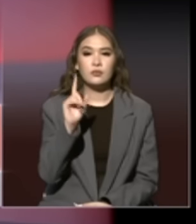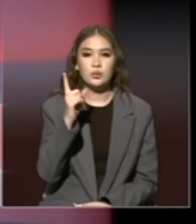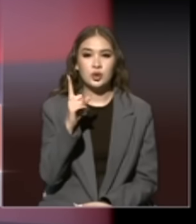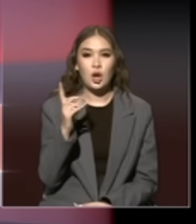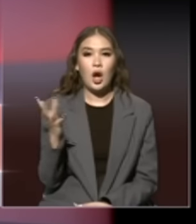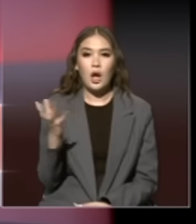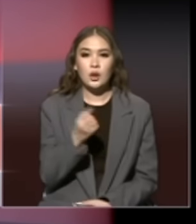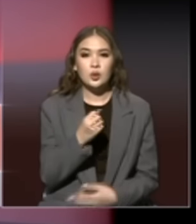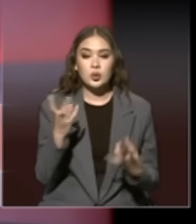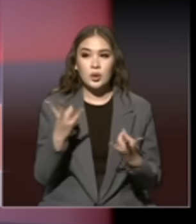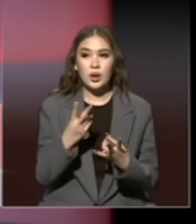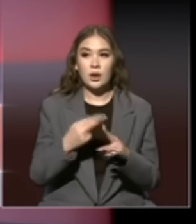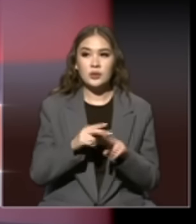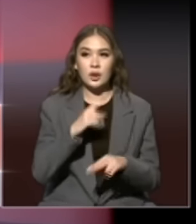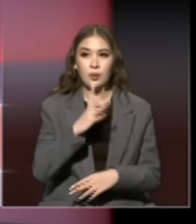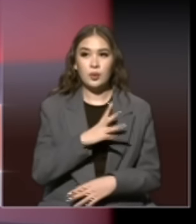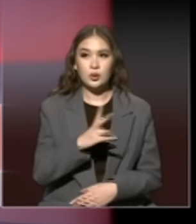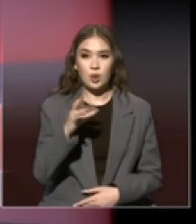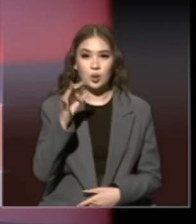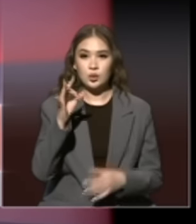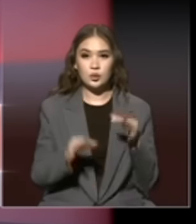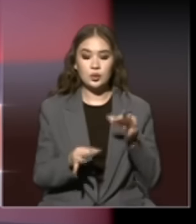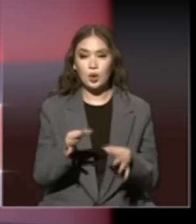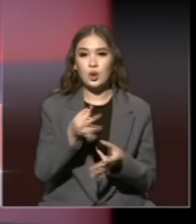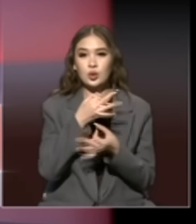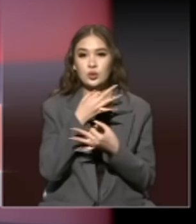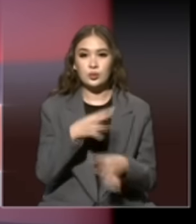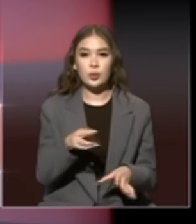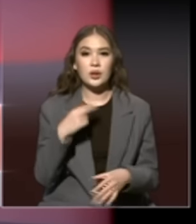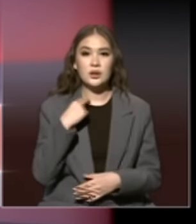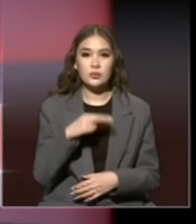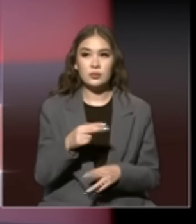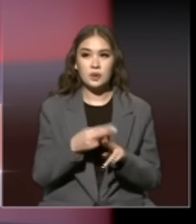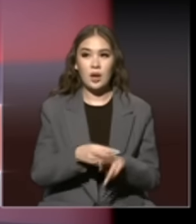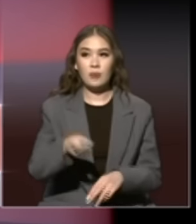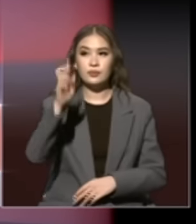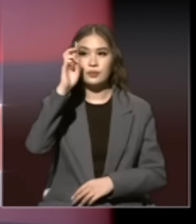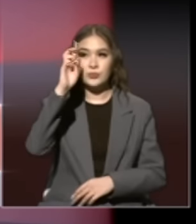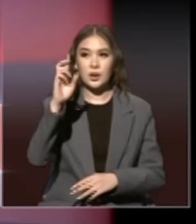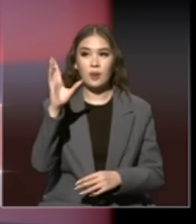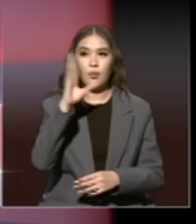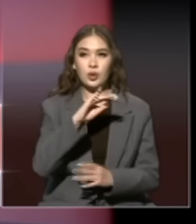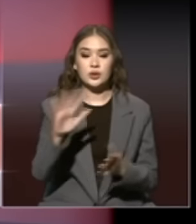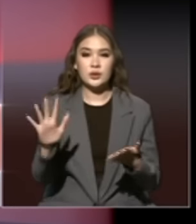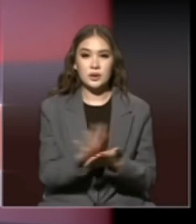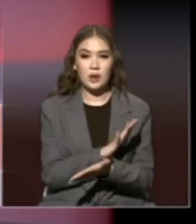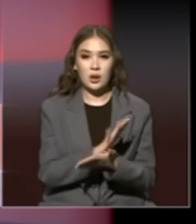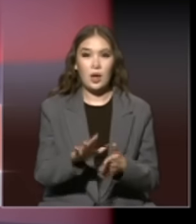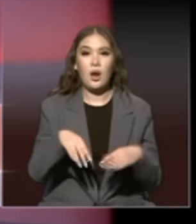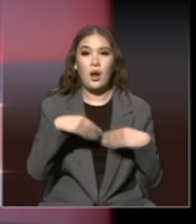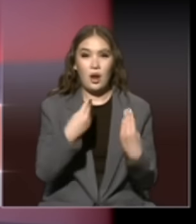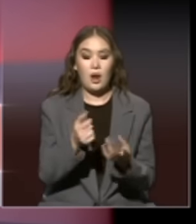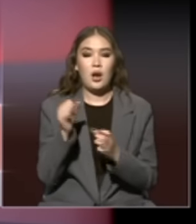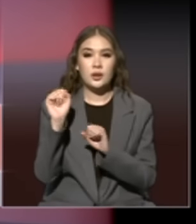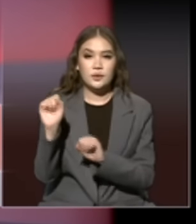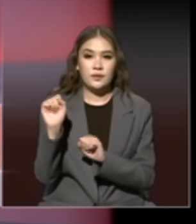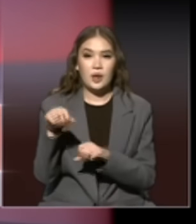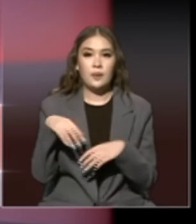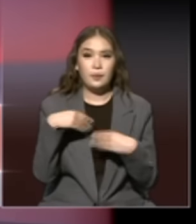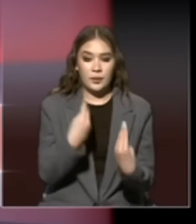туындады. Негізі біздің сот любой қылмыстық іс барған кезде мемлекет тегін адвокат береді. Біздің әділет